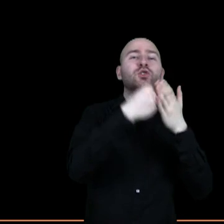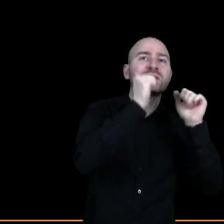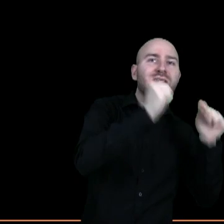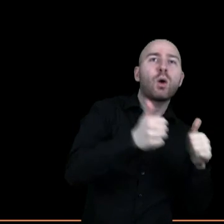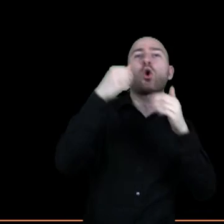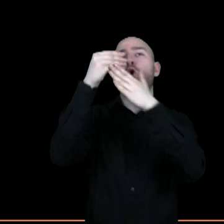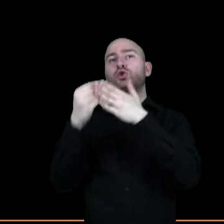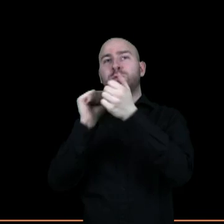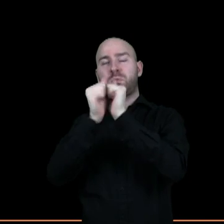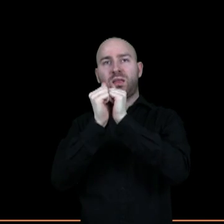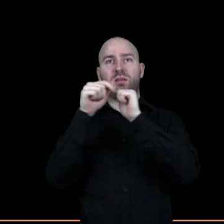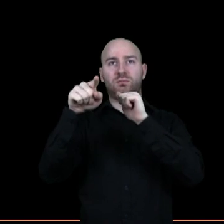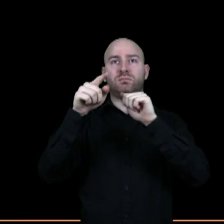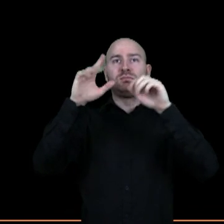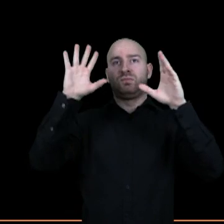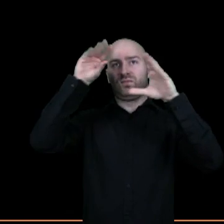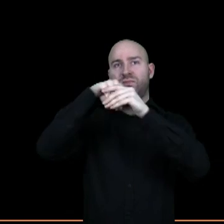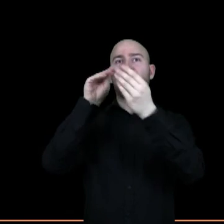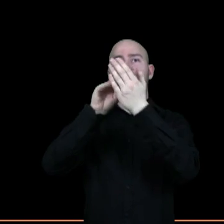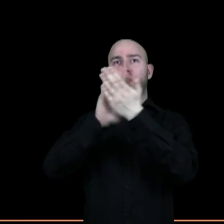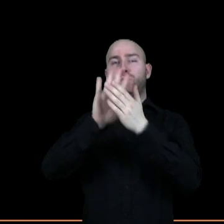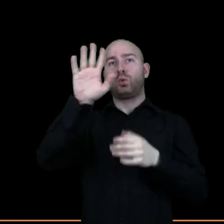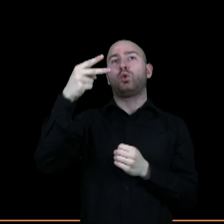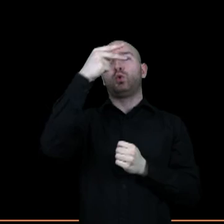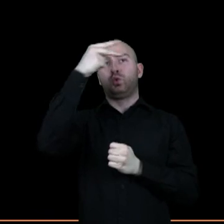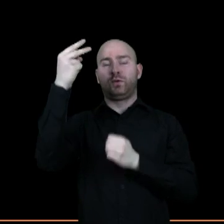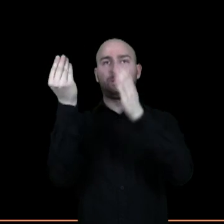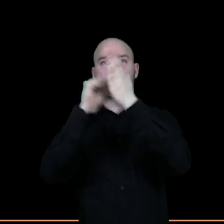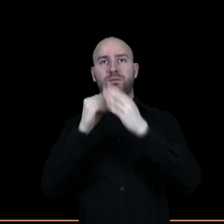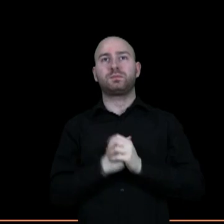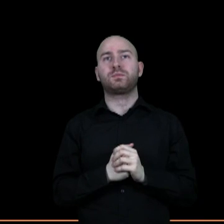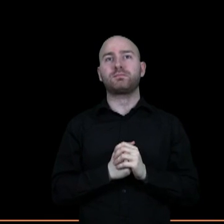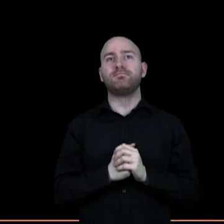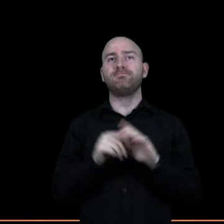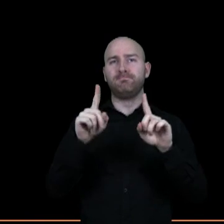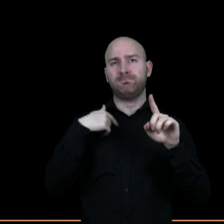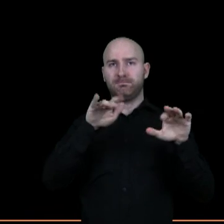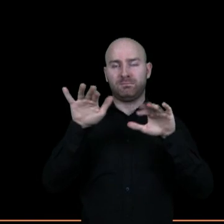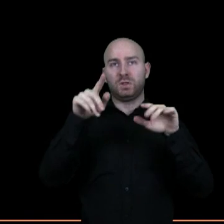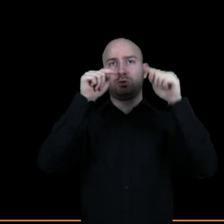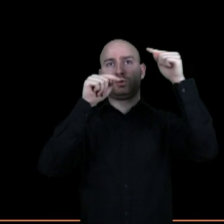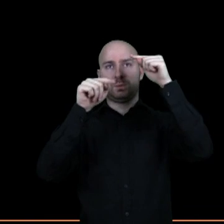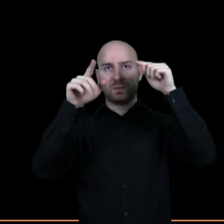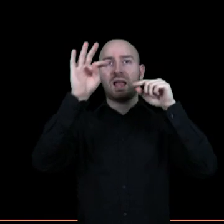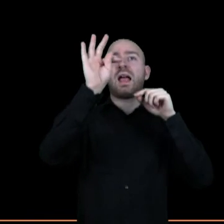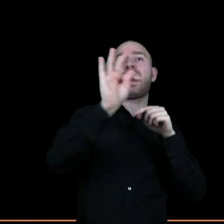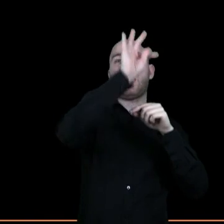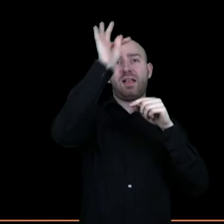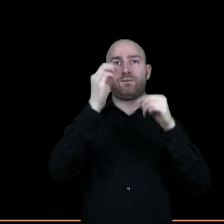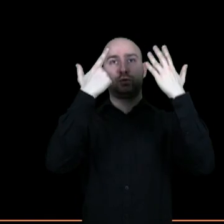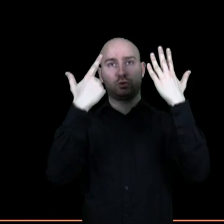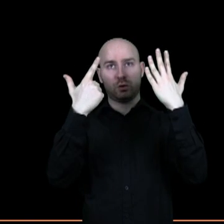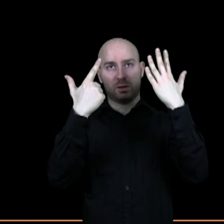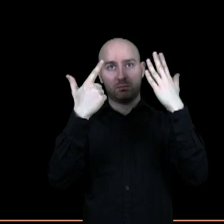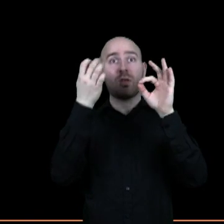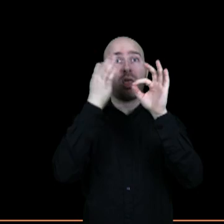stałe plus koszty zmienne. Wpisuję znak równości i zaznaczam pola, korzystając z klawiszy strzałek. To